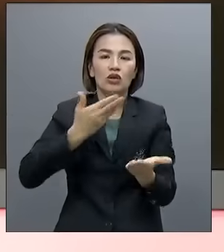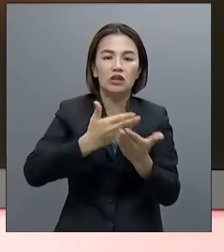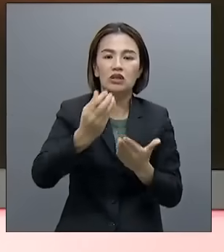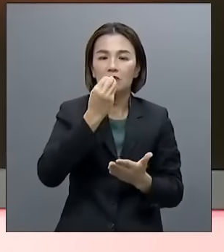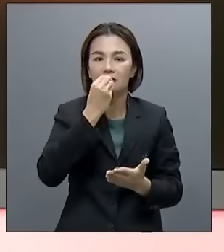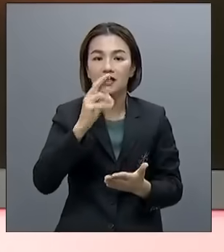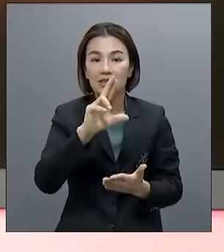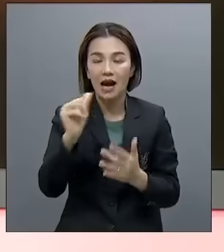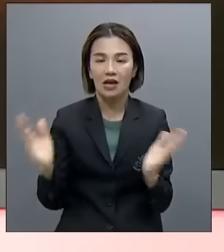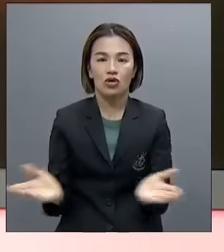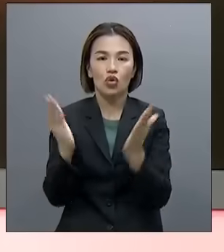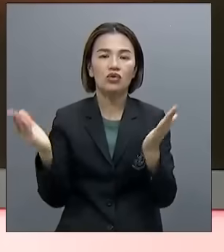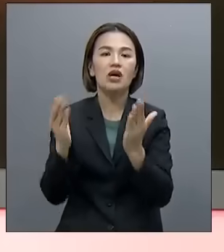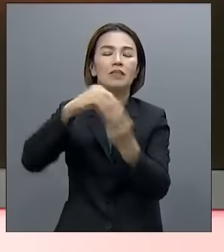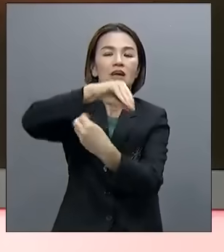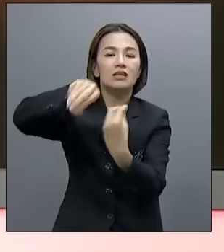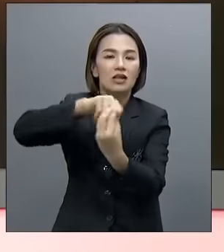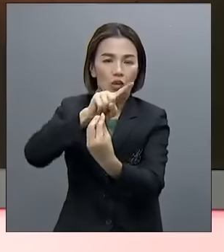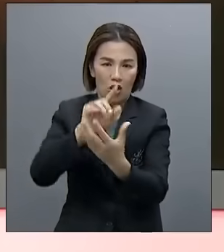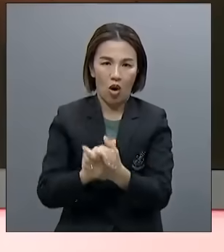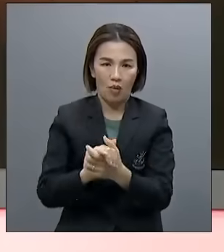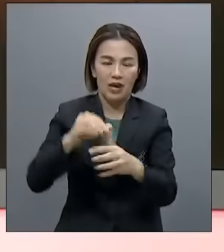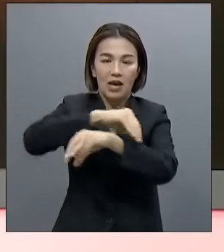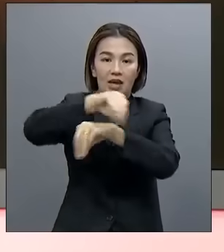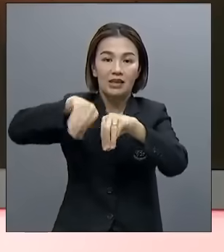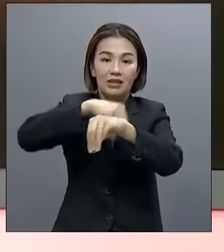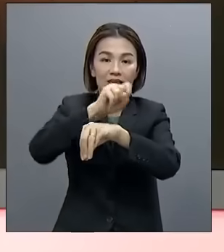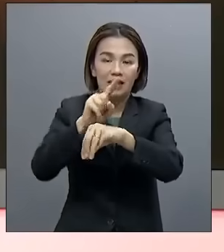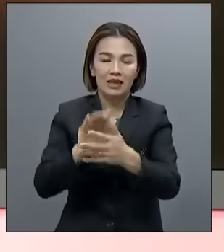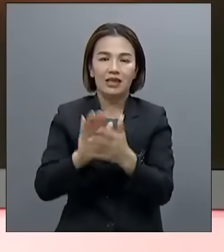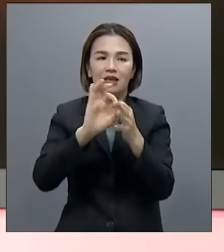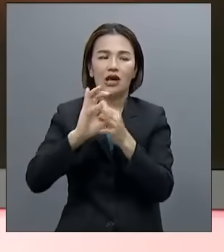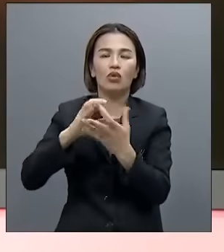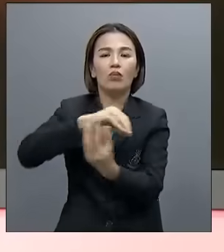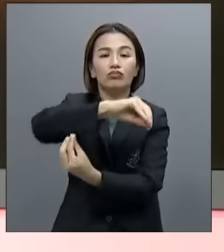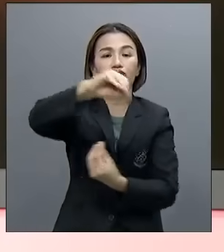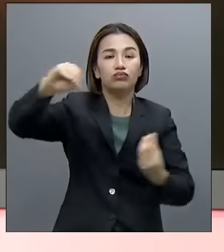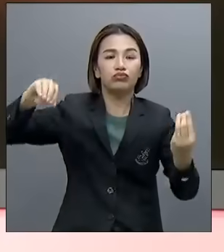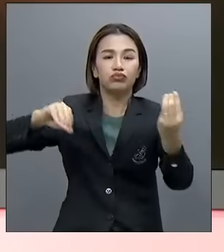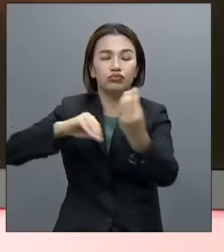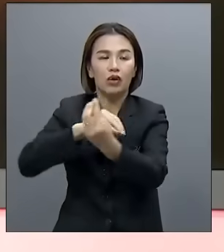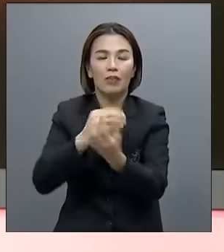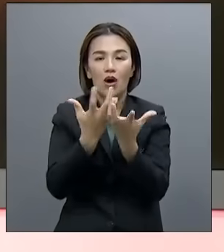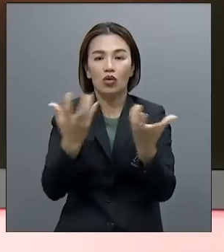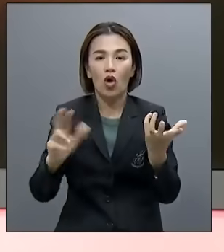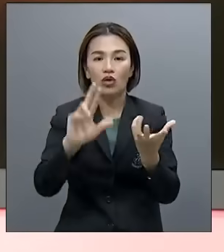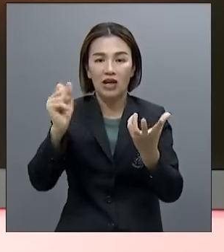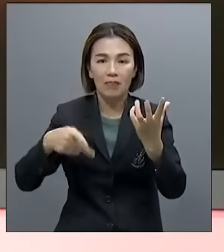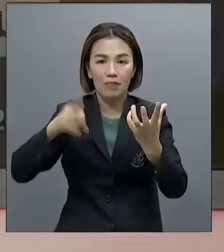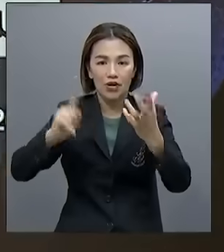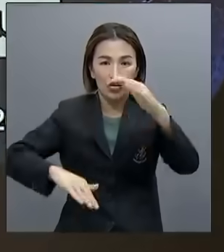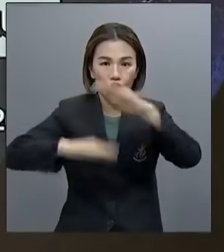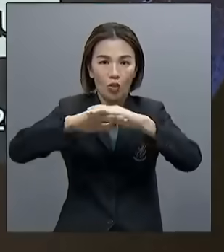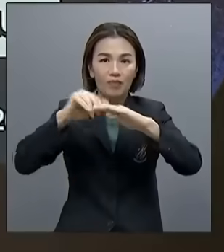ล้อมผ่านการผลักดันเศรษฐกิจหมุนเวียนซึ่งเป็นแนวคิดที่สนับสนุนการใช้ทรัพยากรอย่างคุ้มค่านะคะโดยมาตร